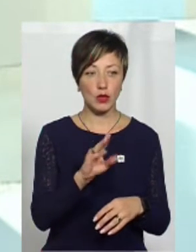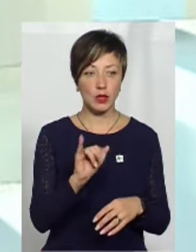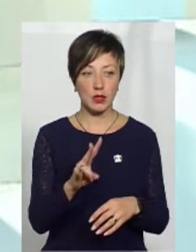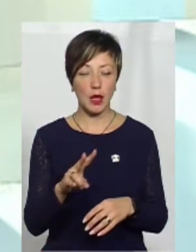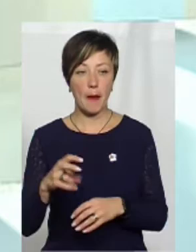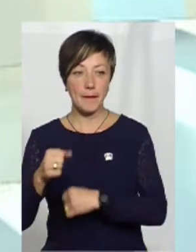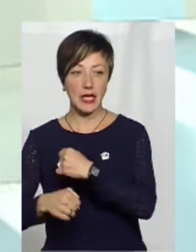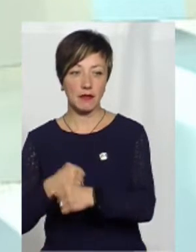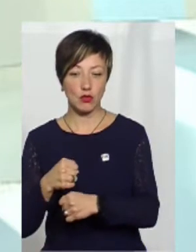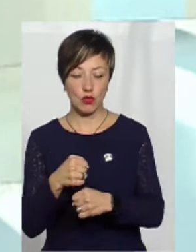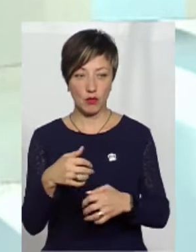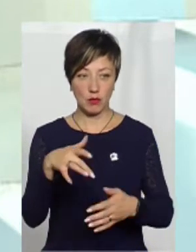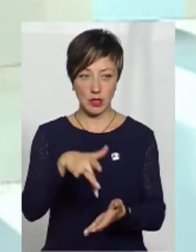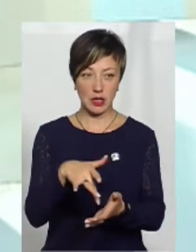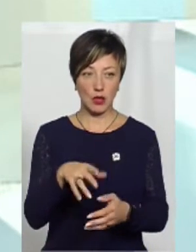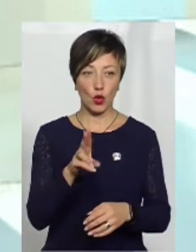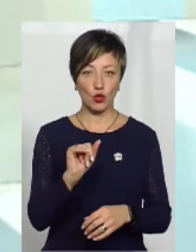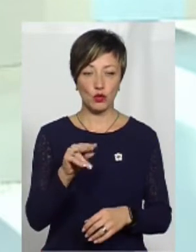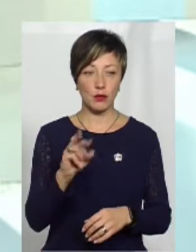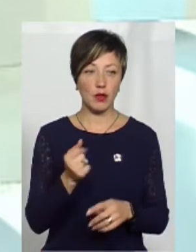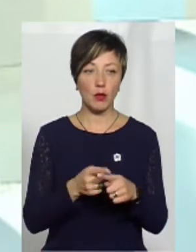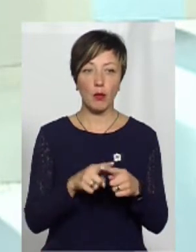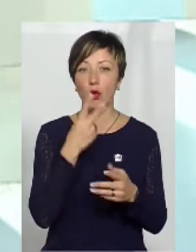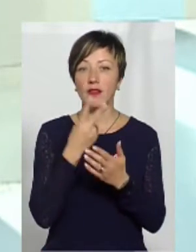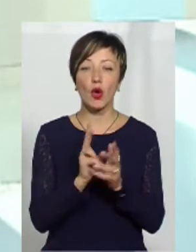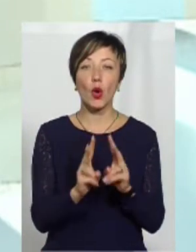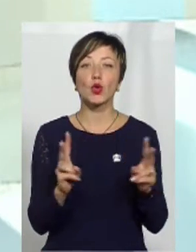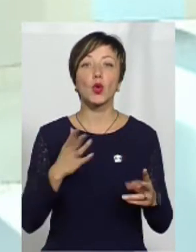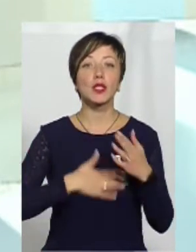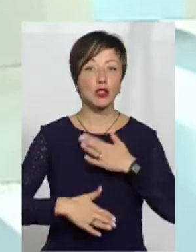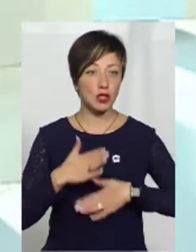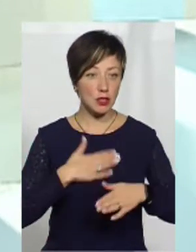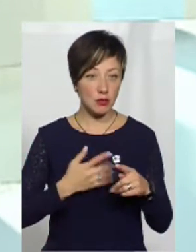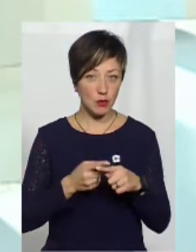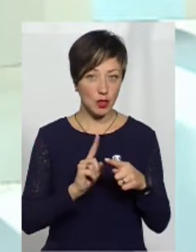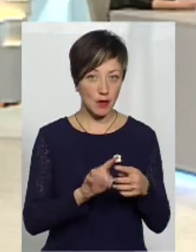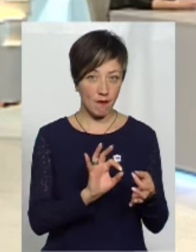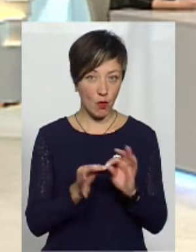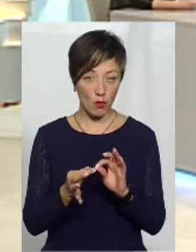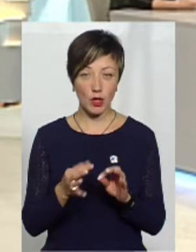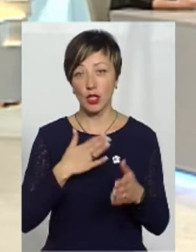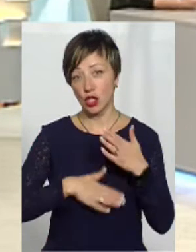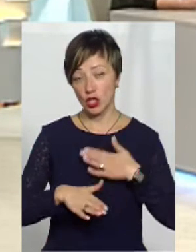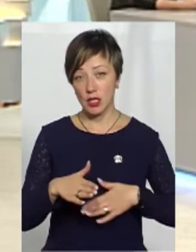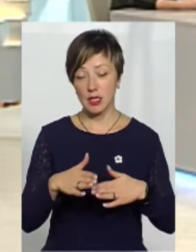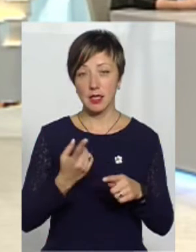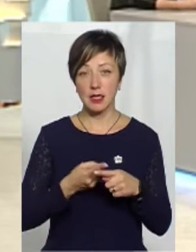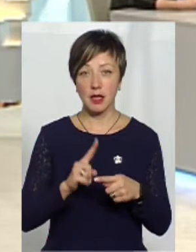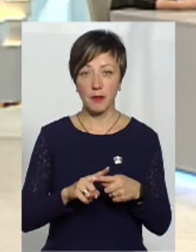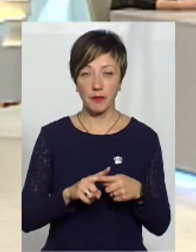і Медведчуком. І сьогодні, але подивіться, хто тішиться по цій формулі. Тішиться –